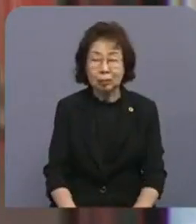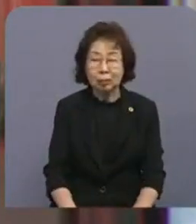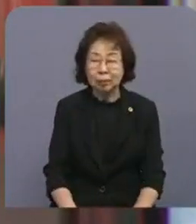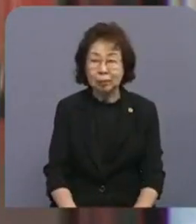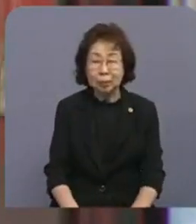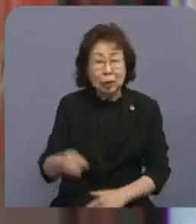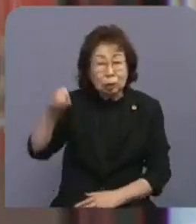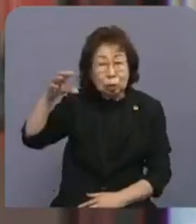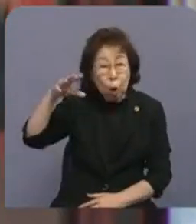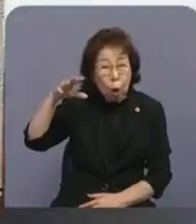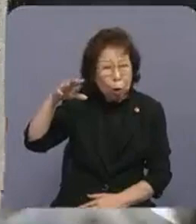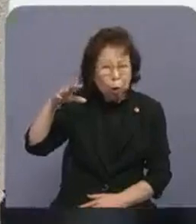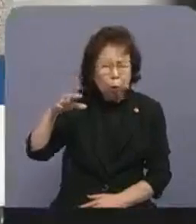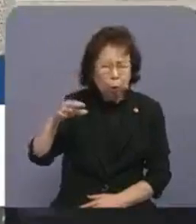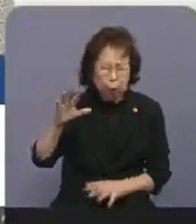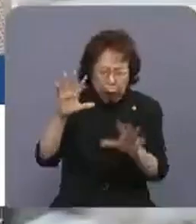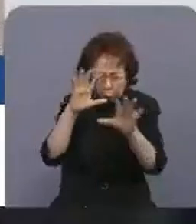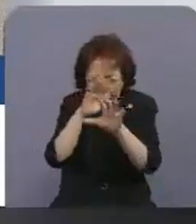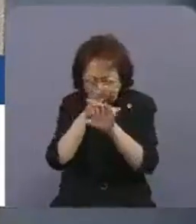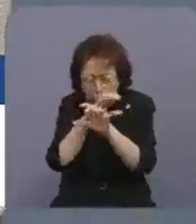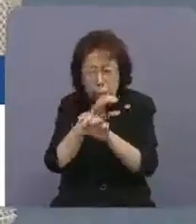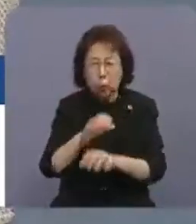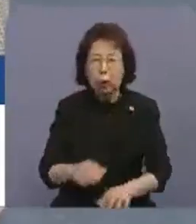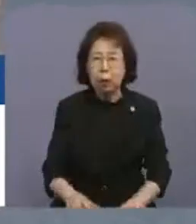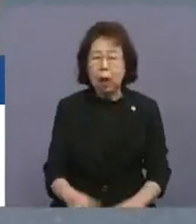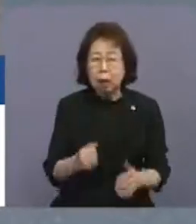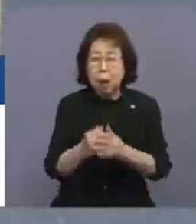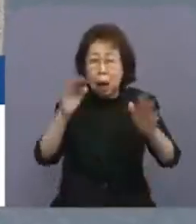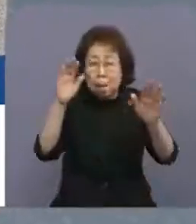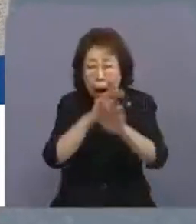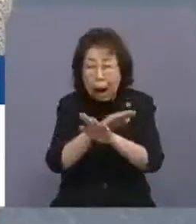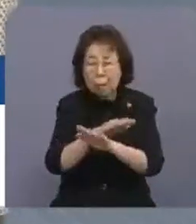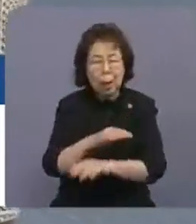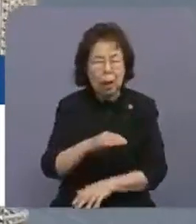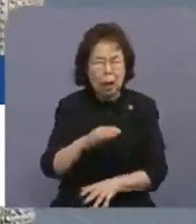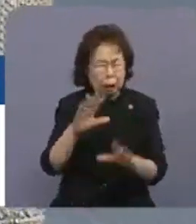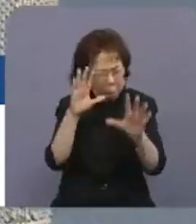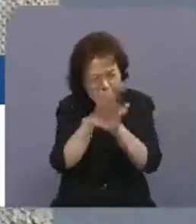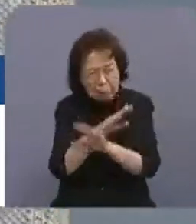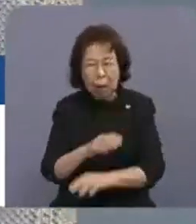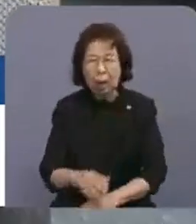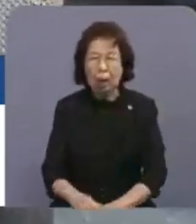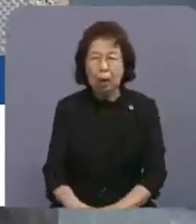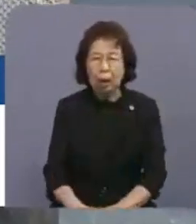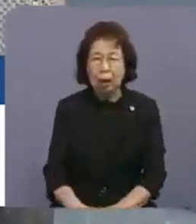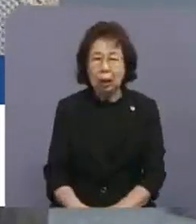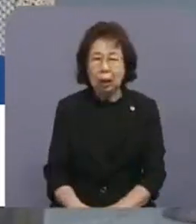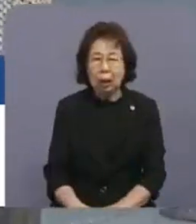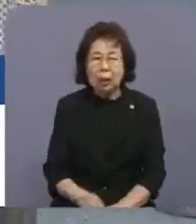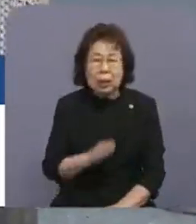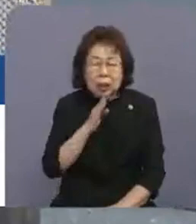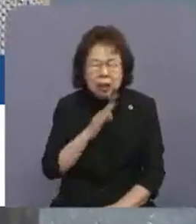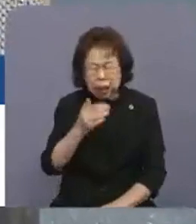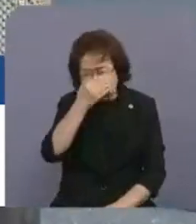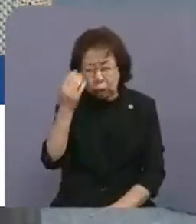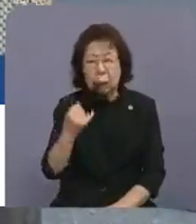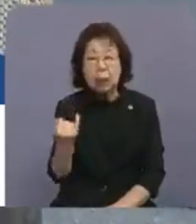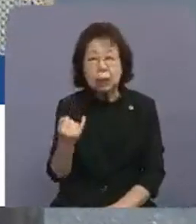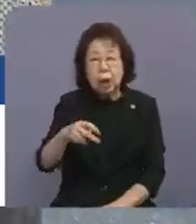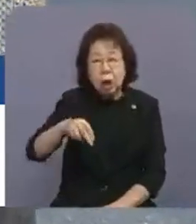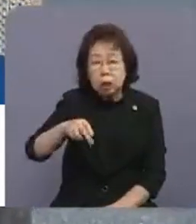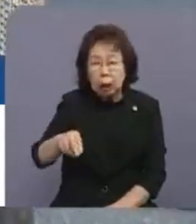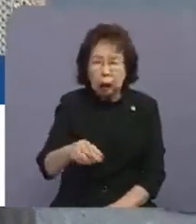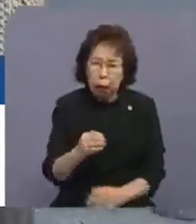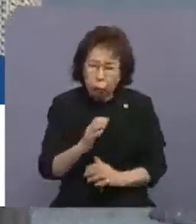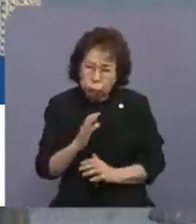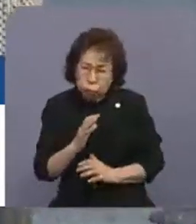조명 자체도 뭔가 좀 밝아야 되는데 완전 급급해요. 뭐 젊은 여성들